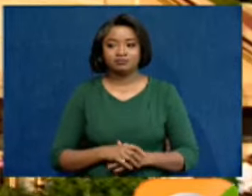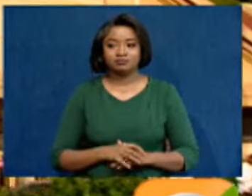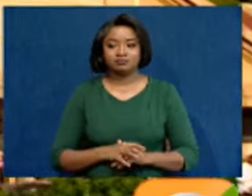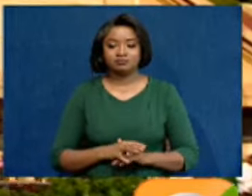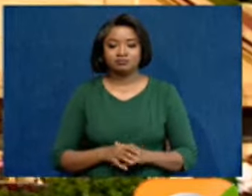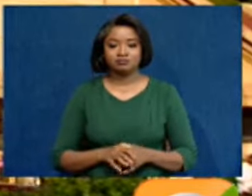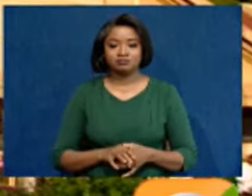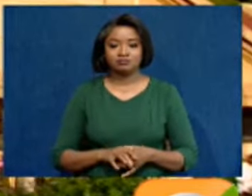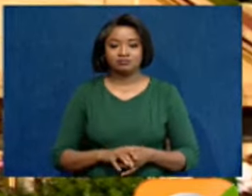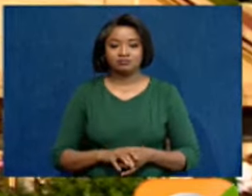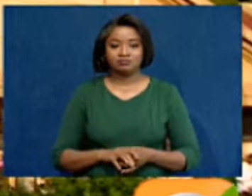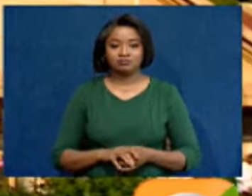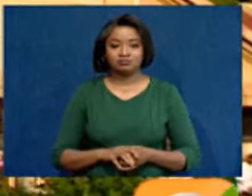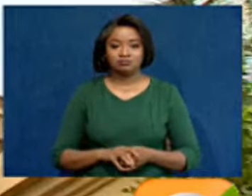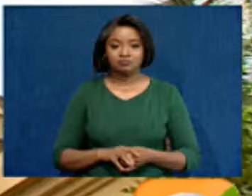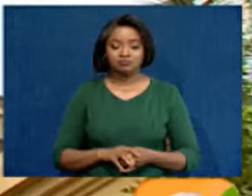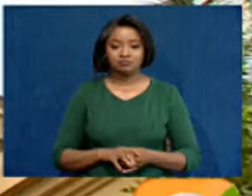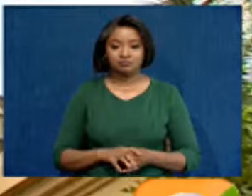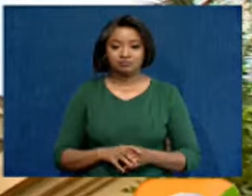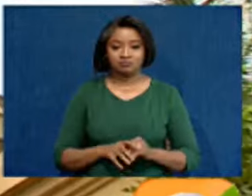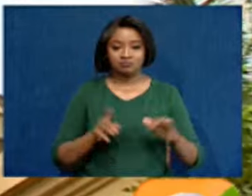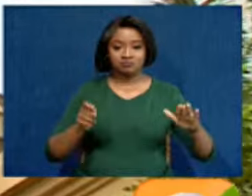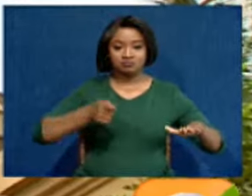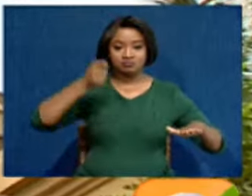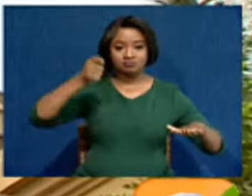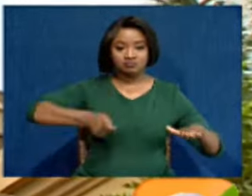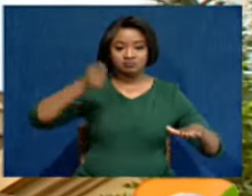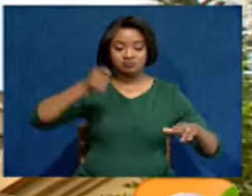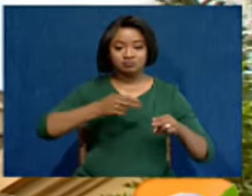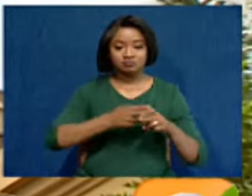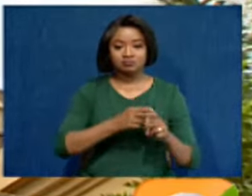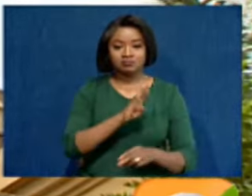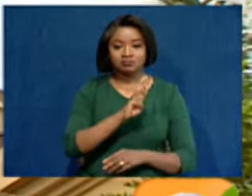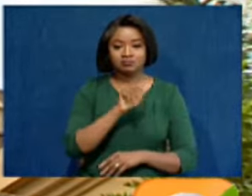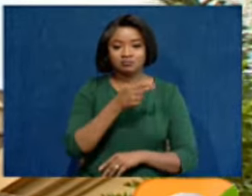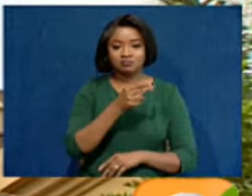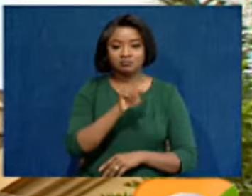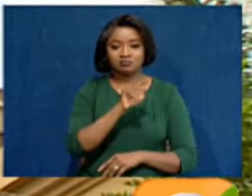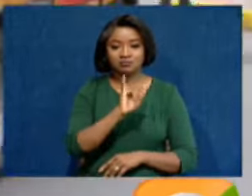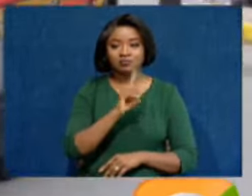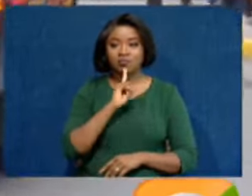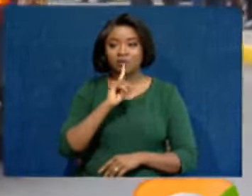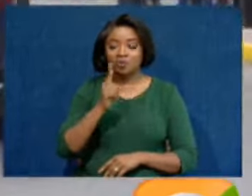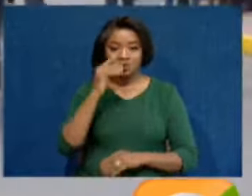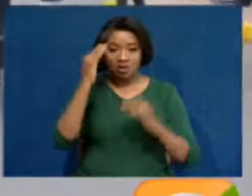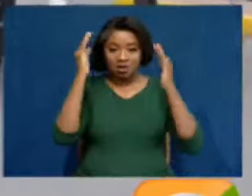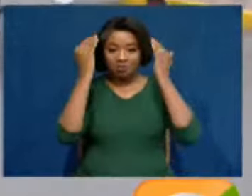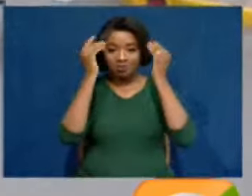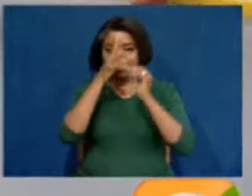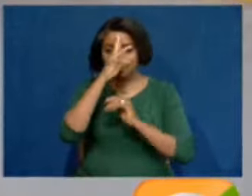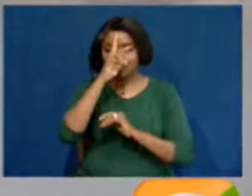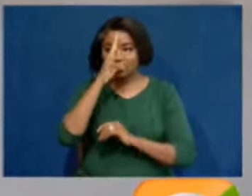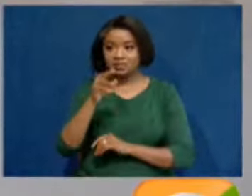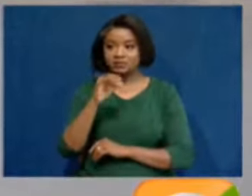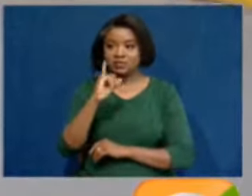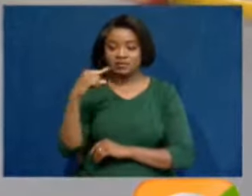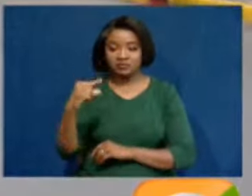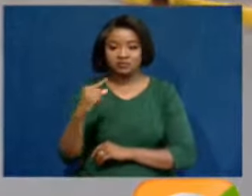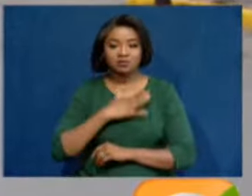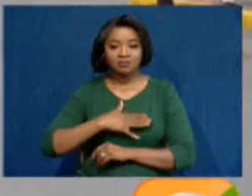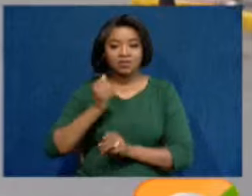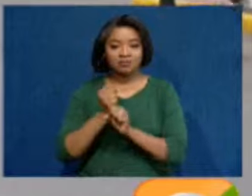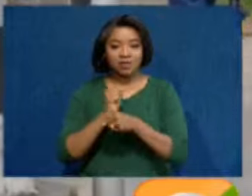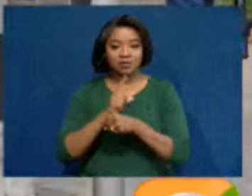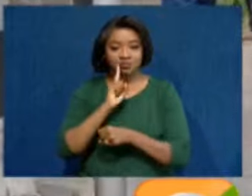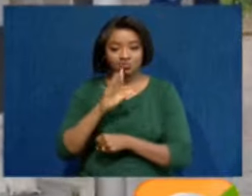Kwenye uamuzi wake, Jaji Bahati Mwamuye amemwagiza Inspekta Jenerali wa polisi kuhakikisha maafisa